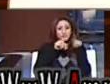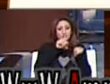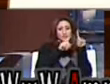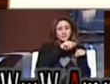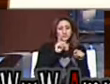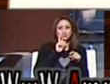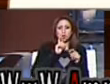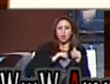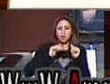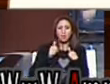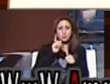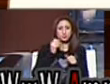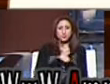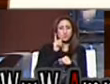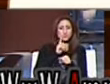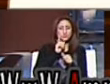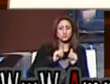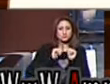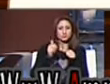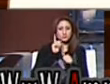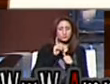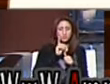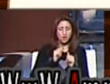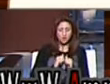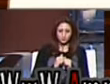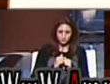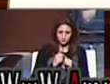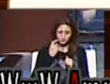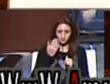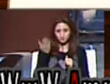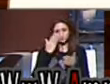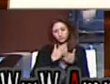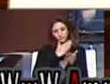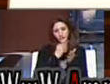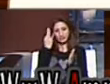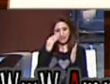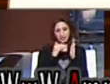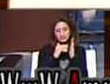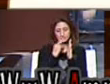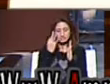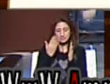عن الاضراب الكلي اللي كانوا سبق اعلنوا عنه من 3 ايام عن ان هو هيتم بكره